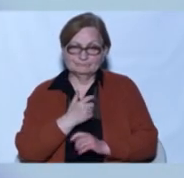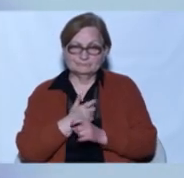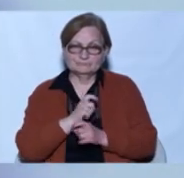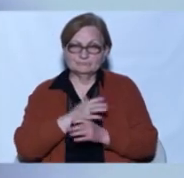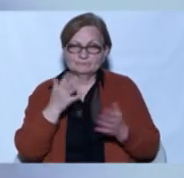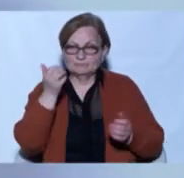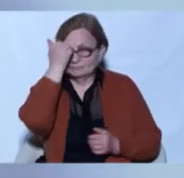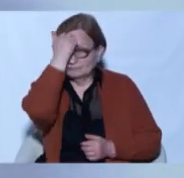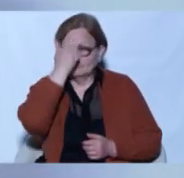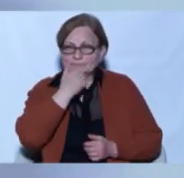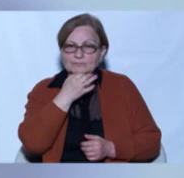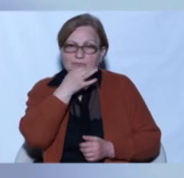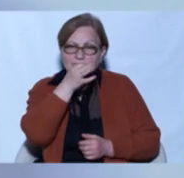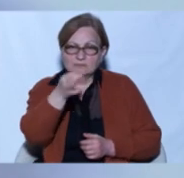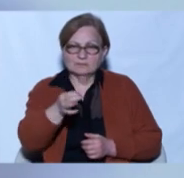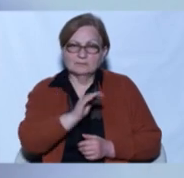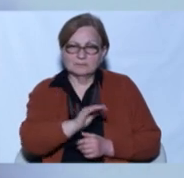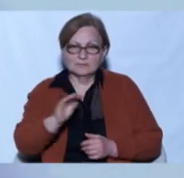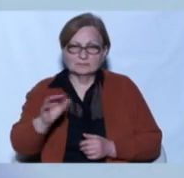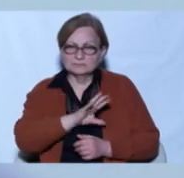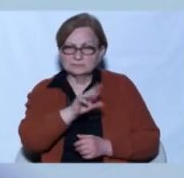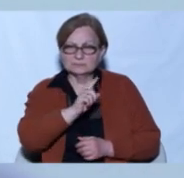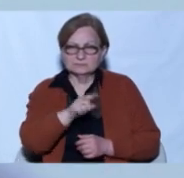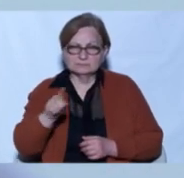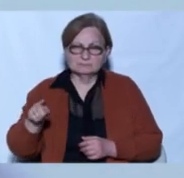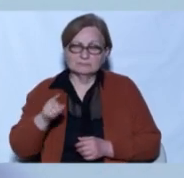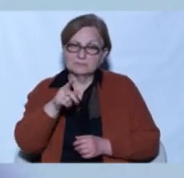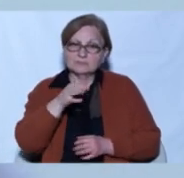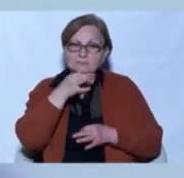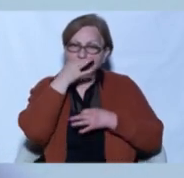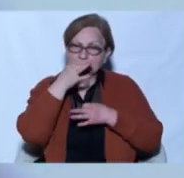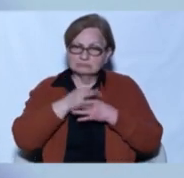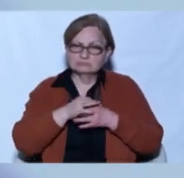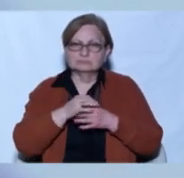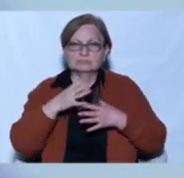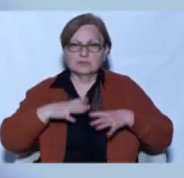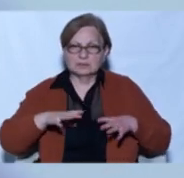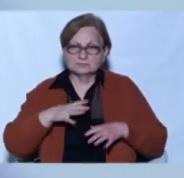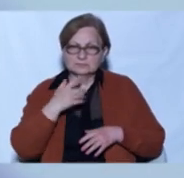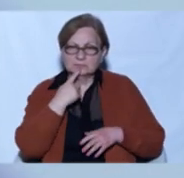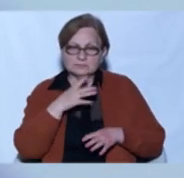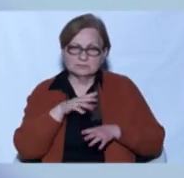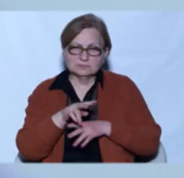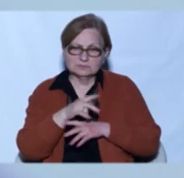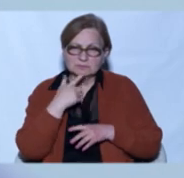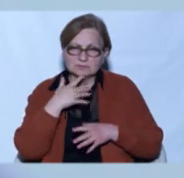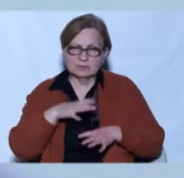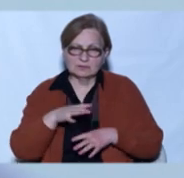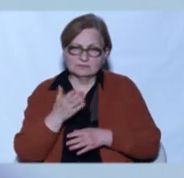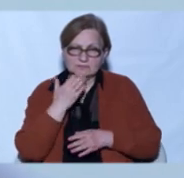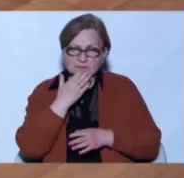დიდი მადლობა ვუთხრა თითოეულ თქვენგანს, ასე პასუხისმგებლობით რომ ეკიდებით ქართული ენისა და ლიტერატურის